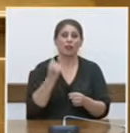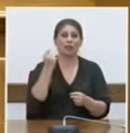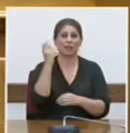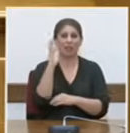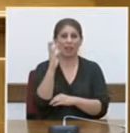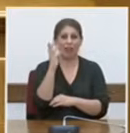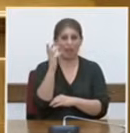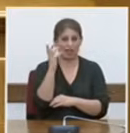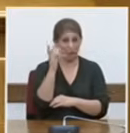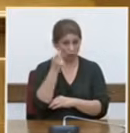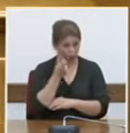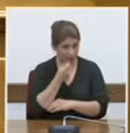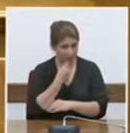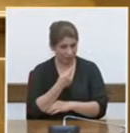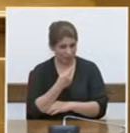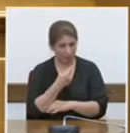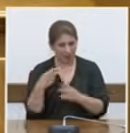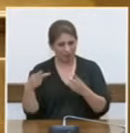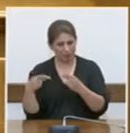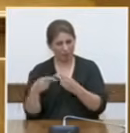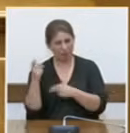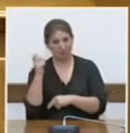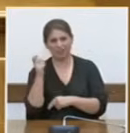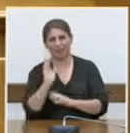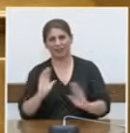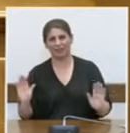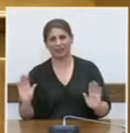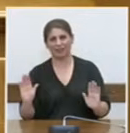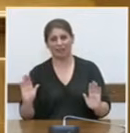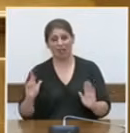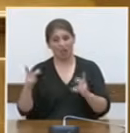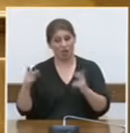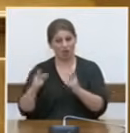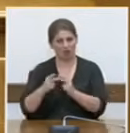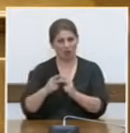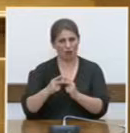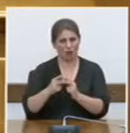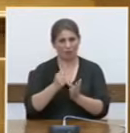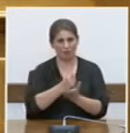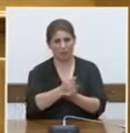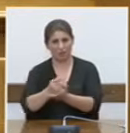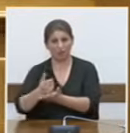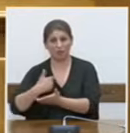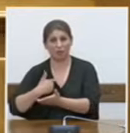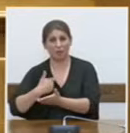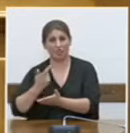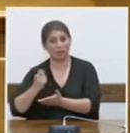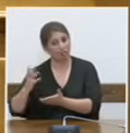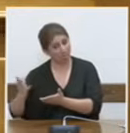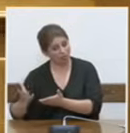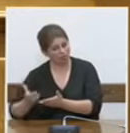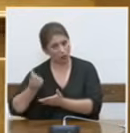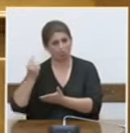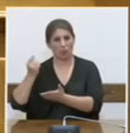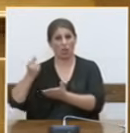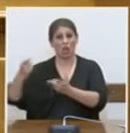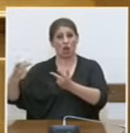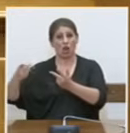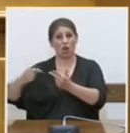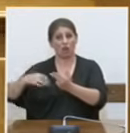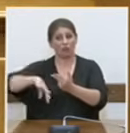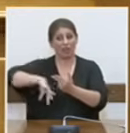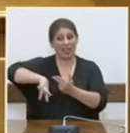λεφτόδεντρα, κόβετε συντάξεις. Κόβετε παροχές. Εμείς θα βρούμε και λεφτά κόβοντας τα